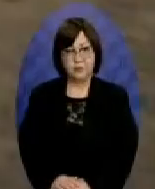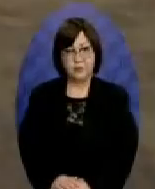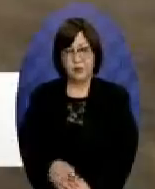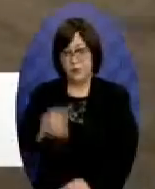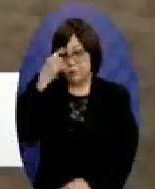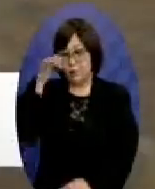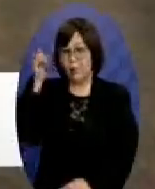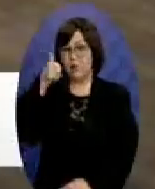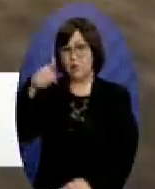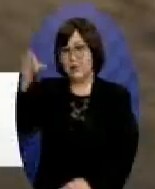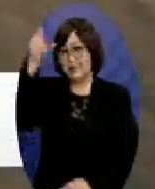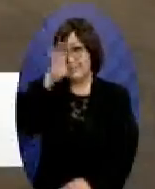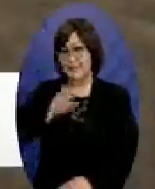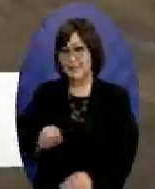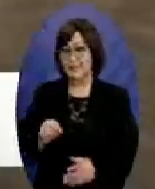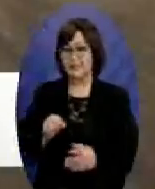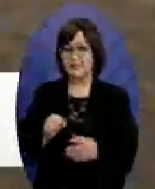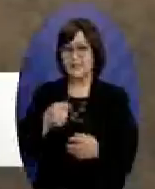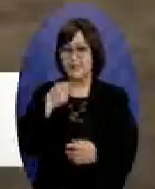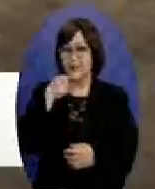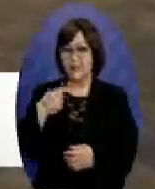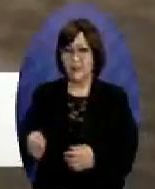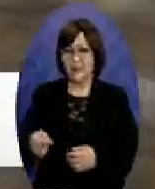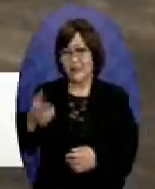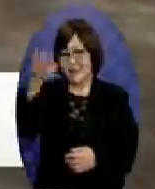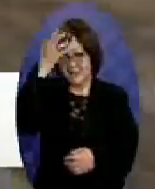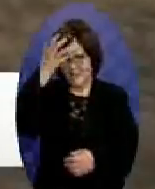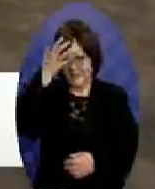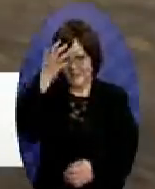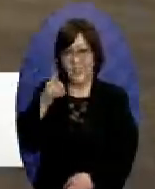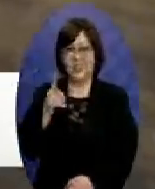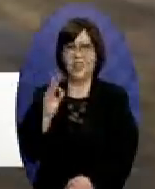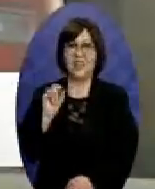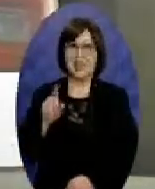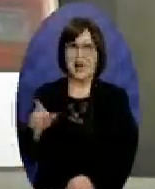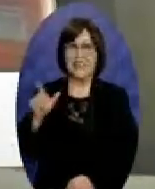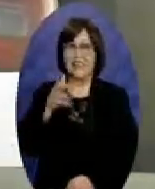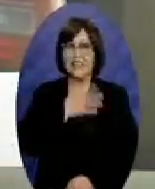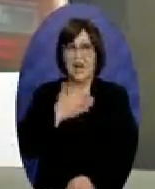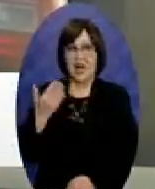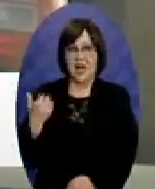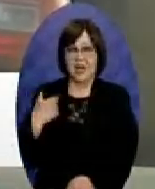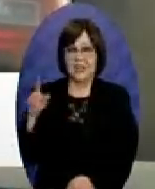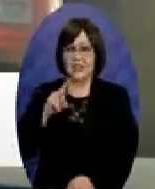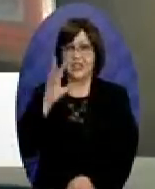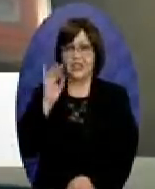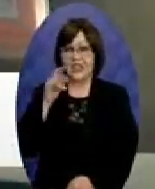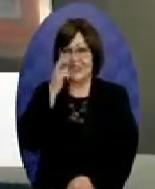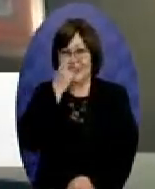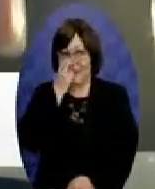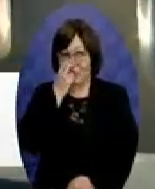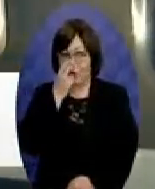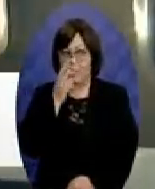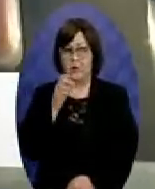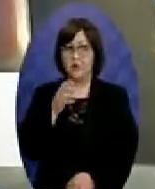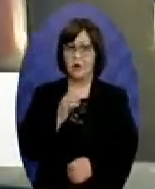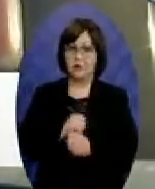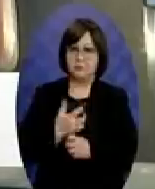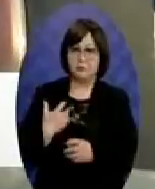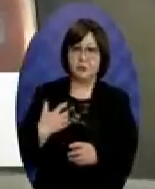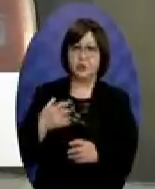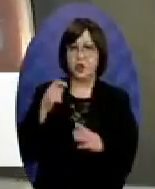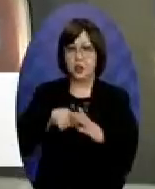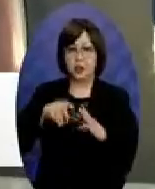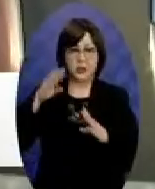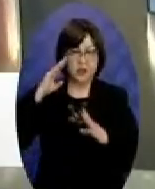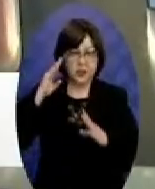Монгол улсын ерөнхий сайдын чиглэлийн дагуу засгийн газрын хэрэг эрхлэх газрын дарга зандар шатаараа тагнуул цагдаагийн тусгай дотоодын цэргийн бүрэлдэхүүнтэйгээр